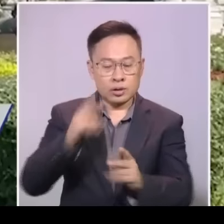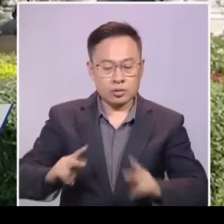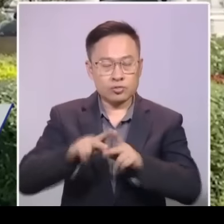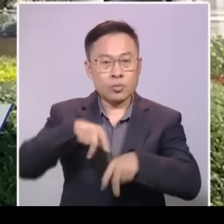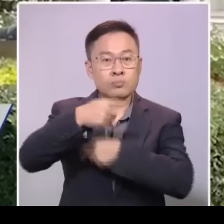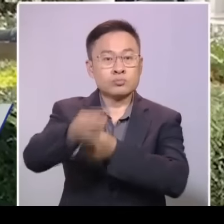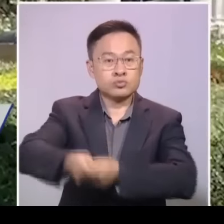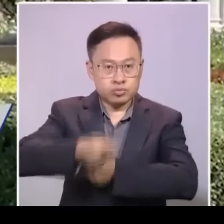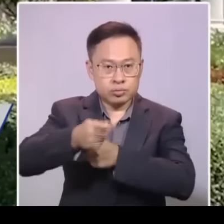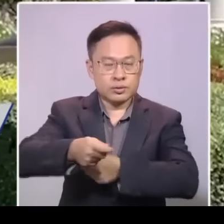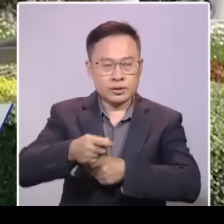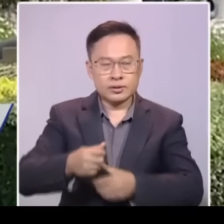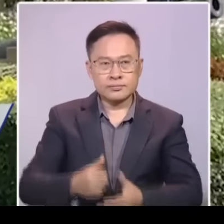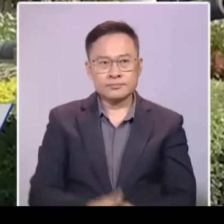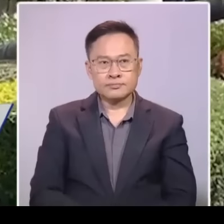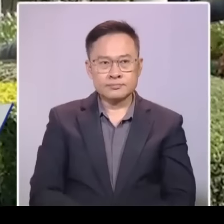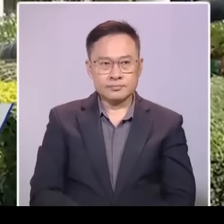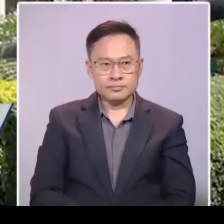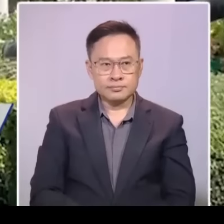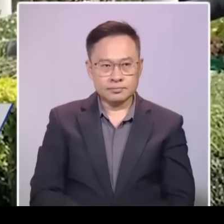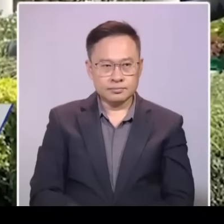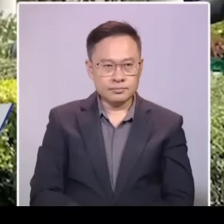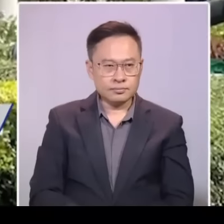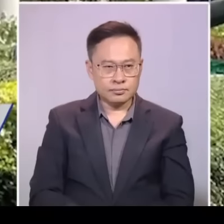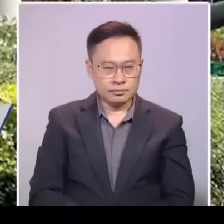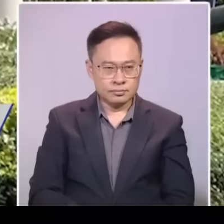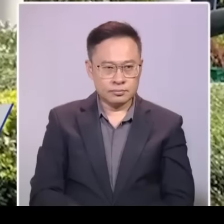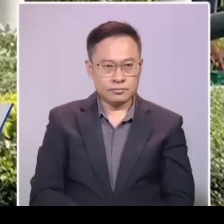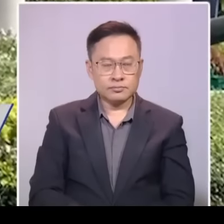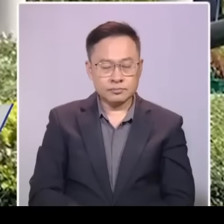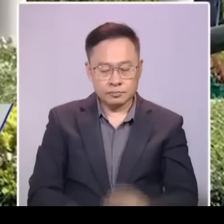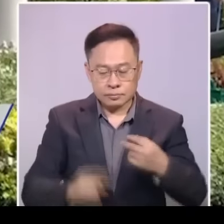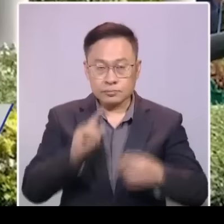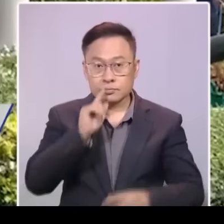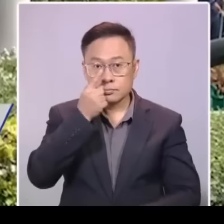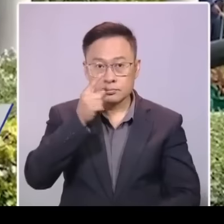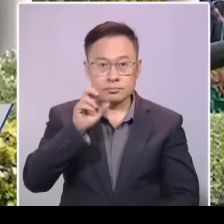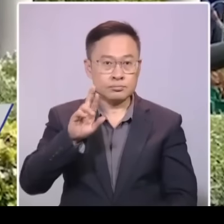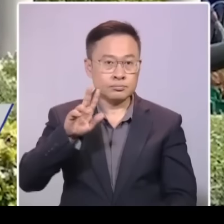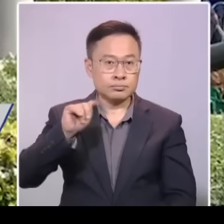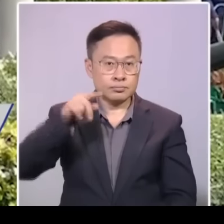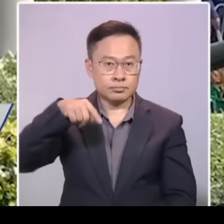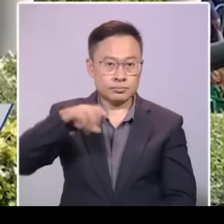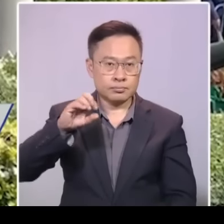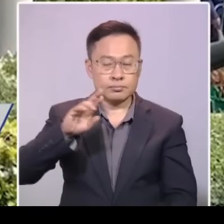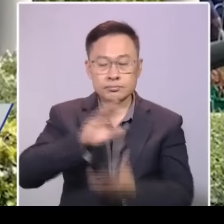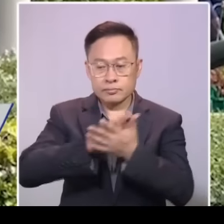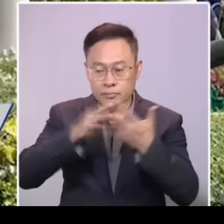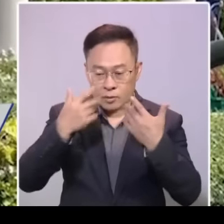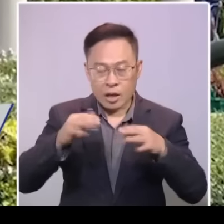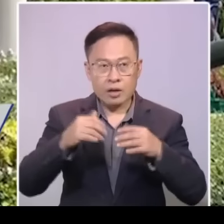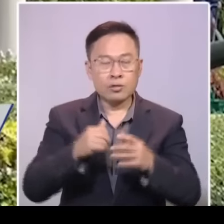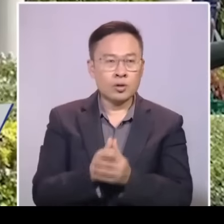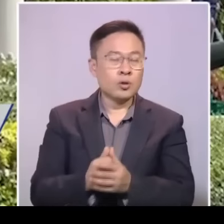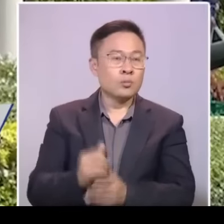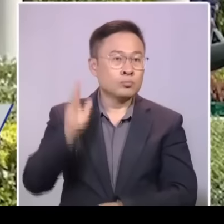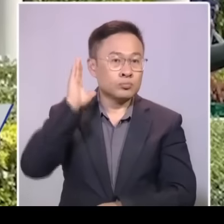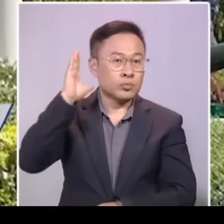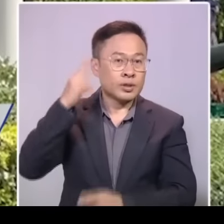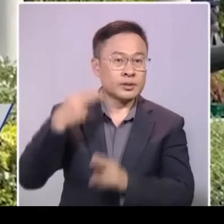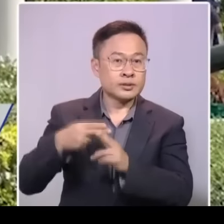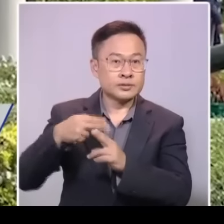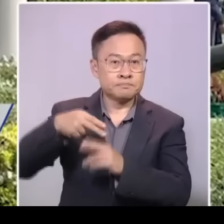ว่าการกระทรวงเกษตรและสหกรณ์นะคะโดยหลังการตรวจ RT-PCR แล้วเสร็จค่ะนายพิชัยเดินมา